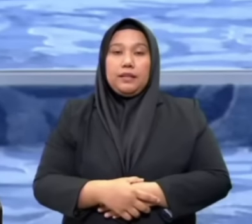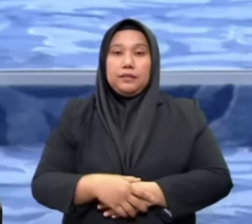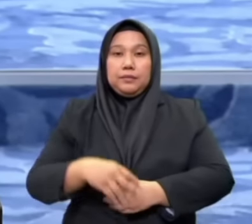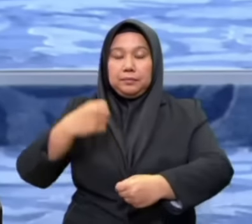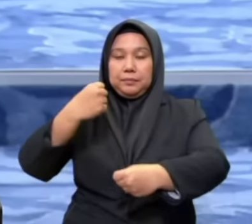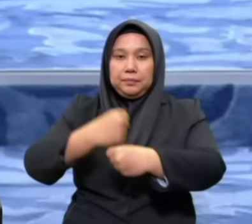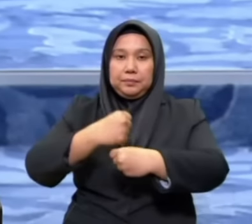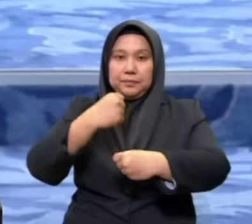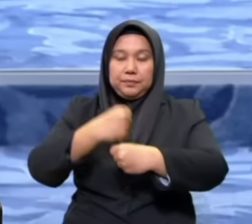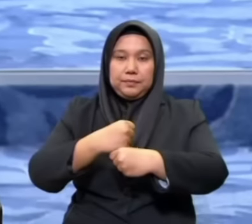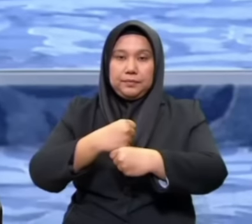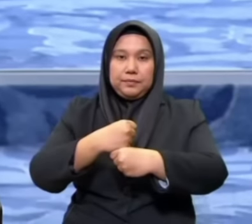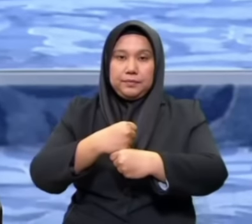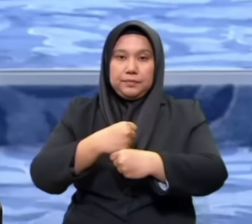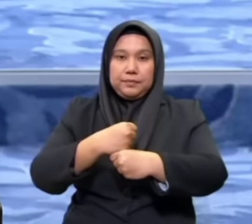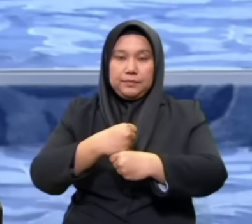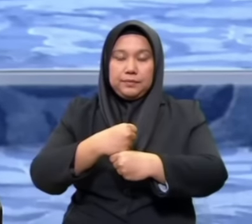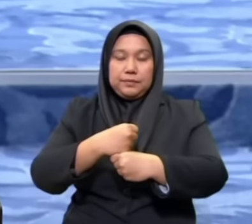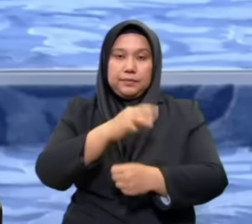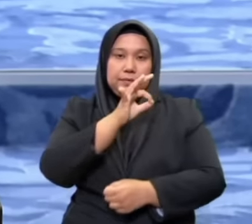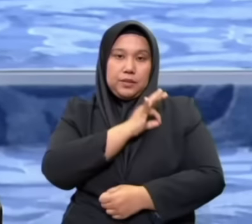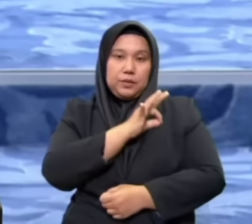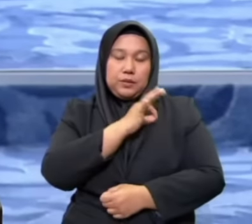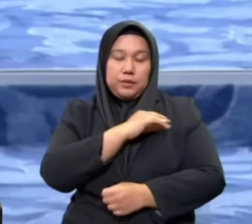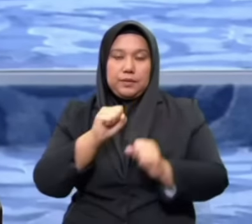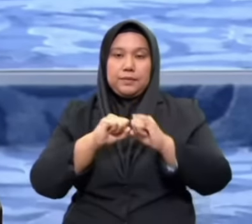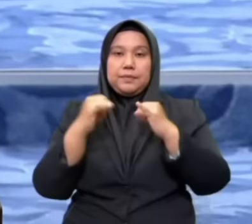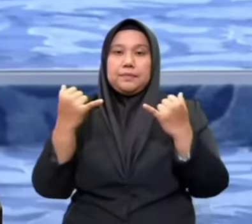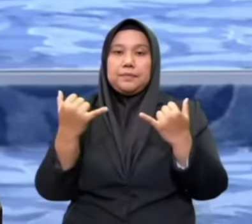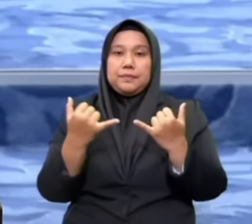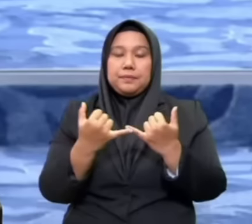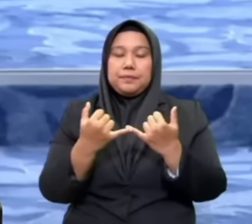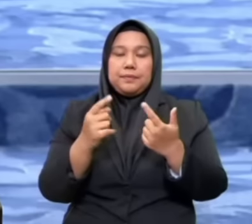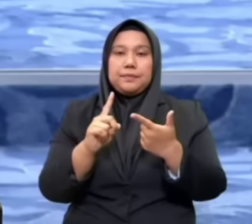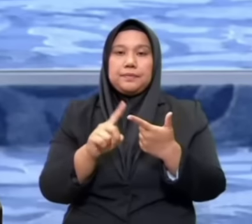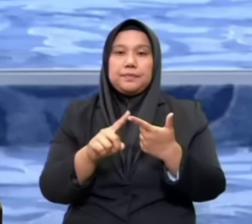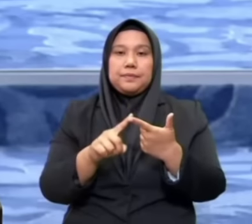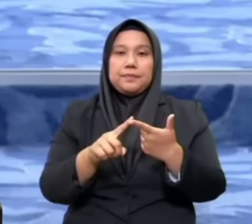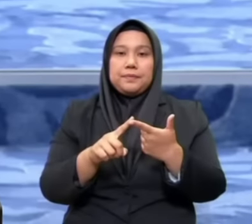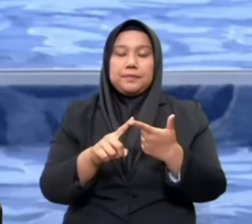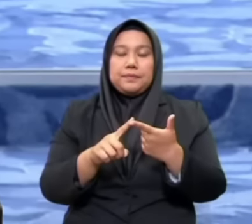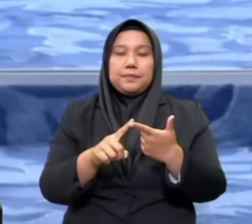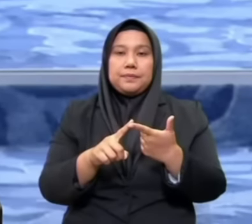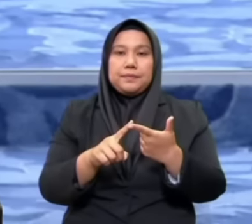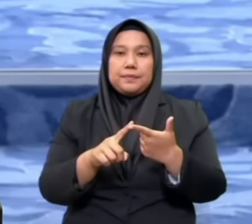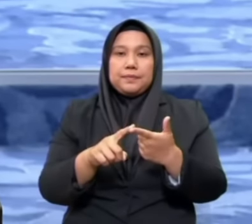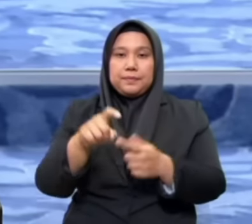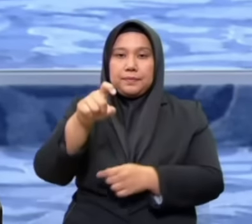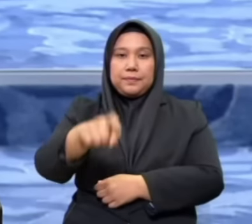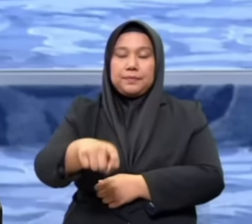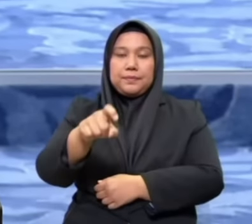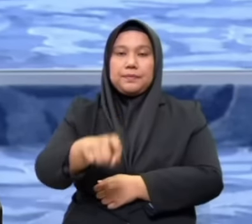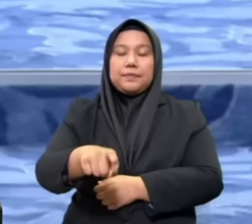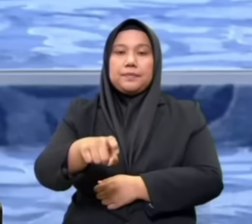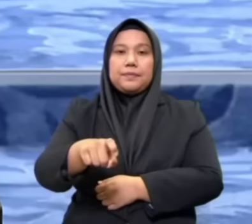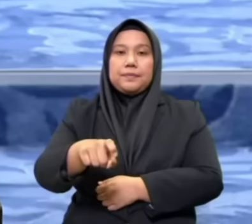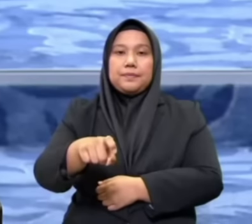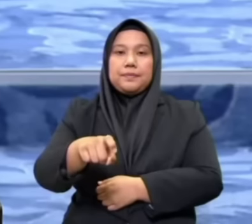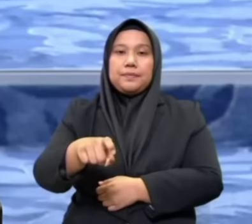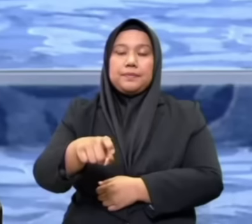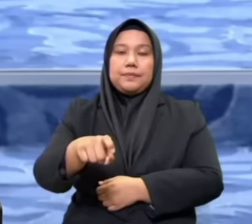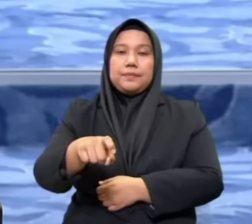tugas mereka atau keuntungan syarikat. Yang keduanya, kita lihat umpamanya keperluan supaya